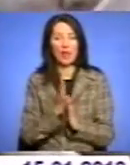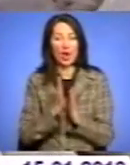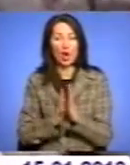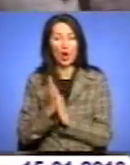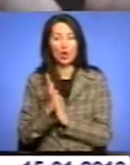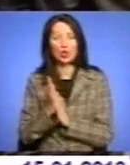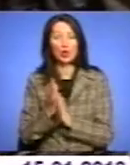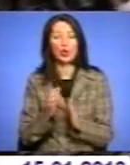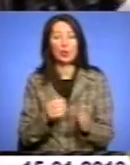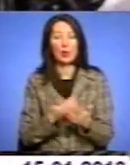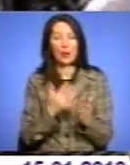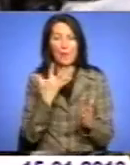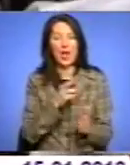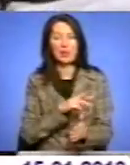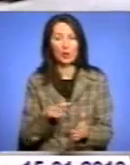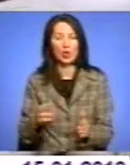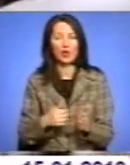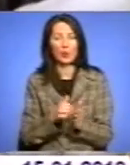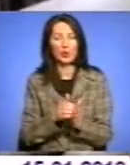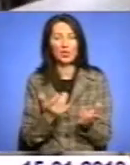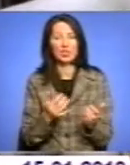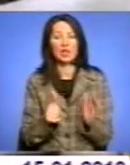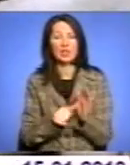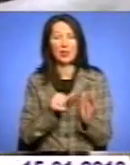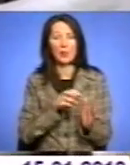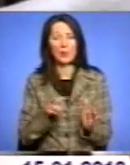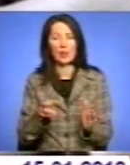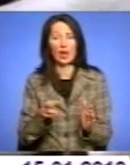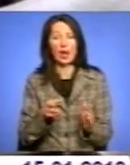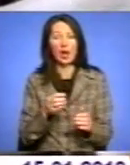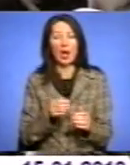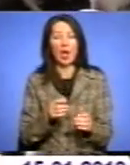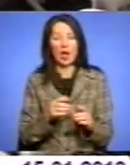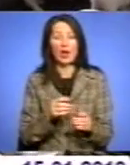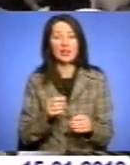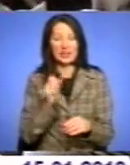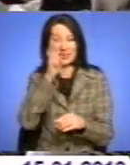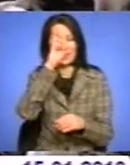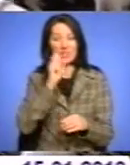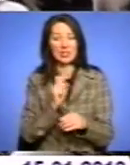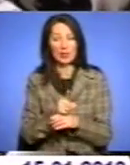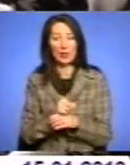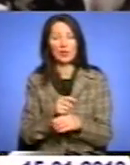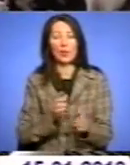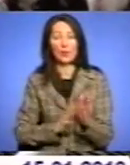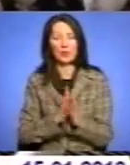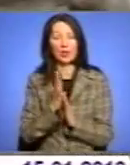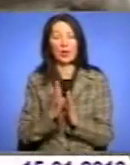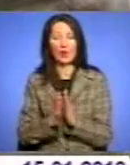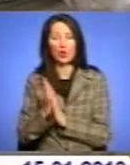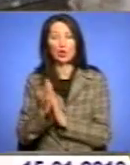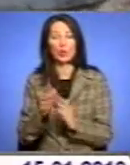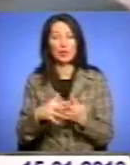поросят. Ще 4 мільйони свиней за держзамовленням щороку вирощують селяни. Загальна ж потреба українців – 15 мільйонів